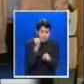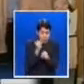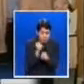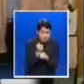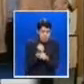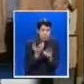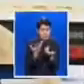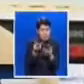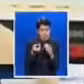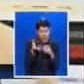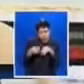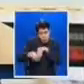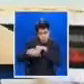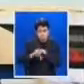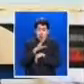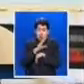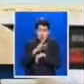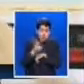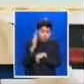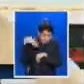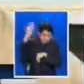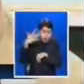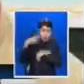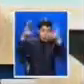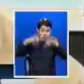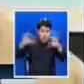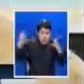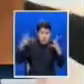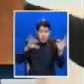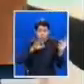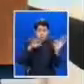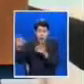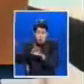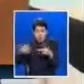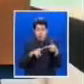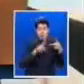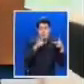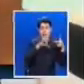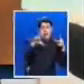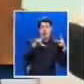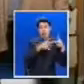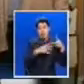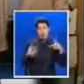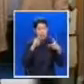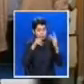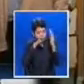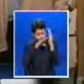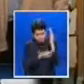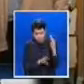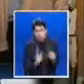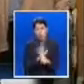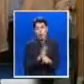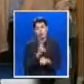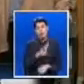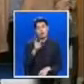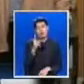ทำอย่างนี้ นะฮะถ้าเกิดฝนทิ้งช่วง ครับ นะครับ2เดือนเนี่ยเราต้องปล่อยไปพันล้าน ครับ เพราะนั้นน้ำแช่อ่างเราใช้ไม่ได้เลย ใช้ไม่ได้ เพ